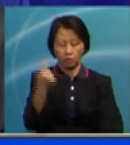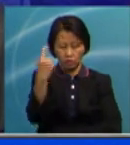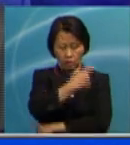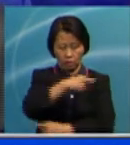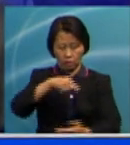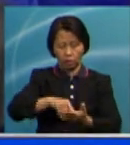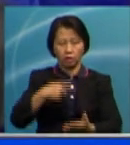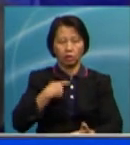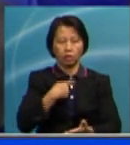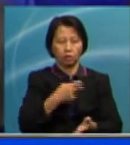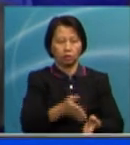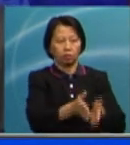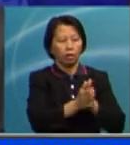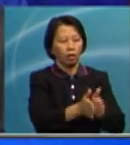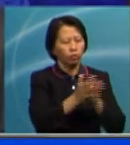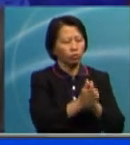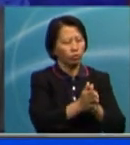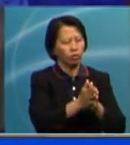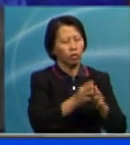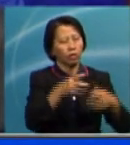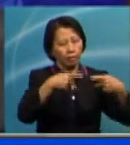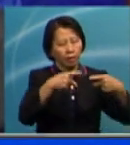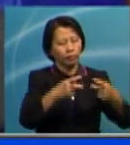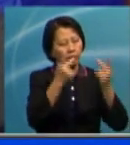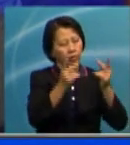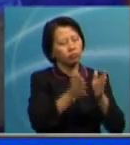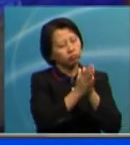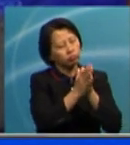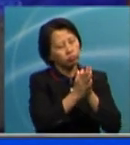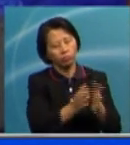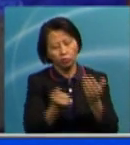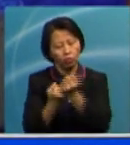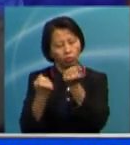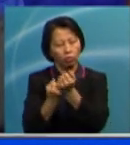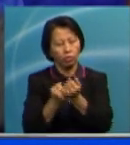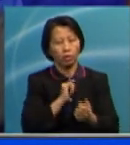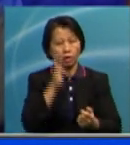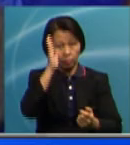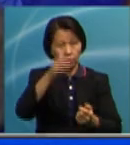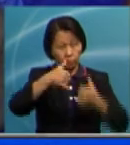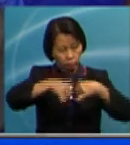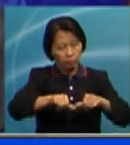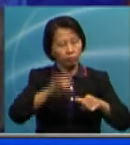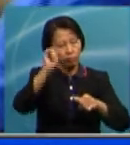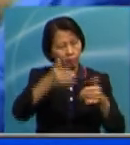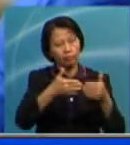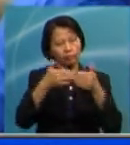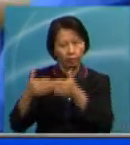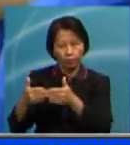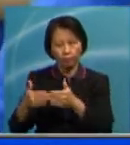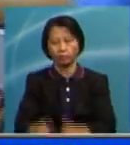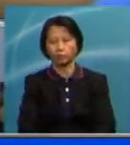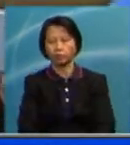kita merayu undi ya di pasar di kedai-kedai in dan saya akan teruskan Besok saya akan samb